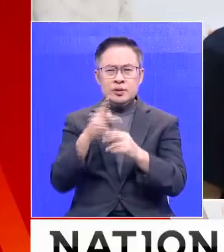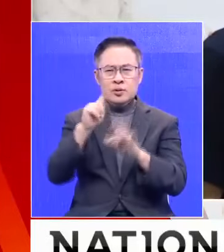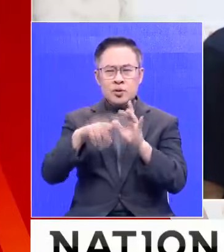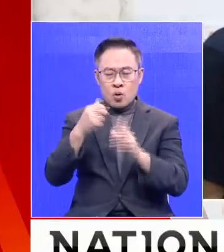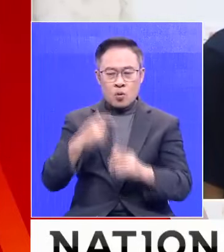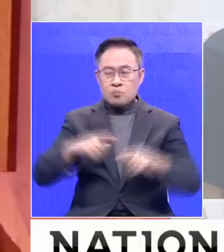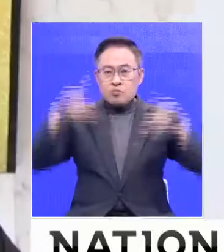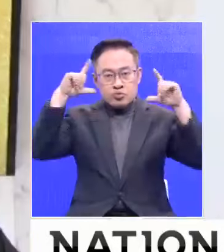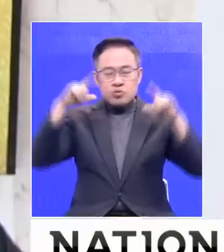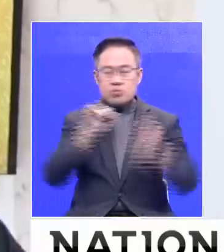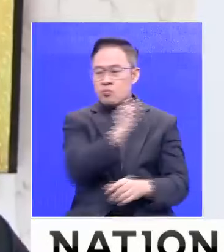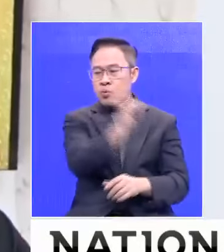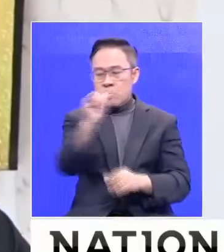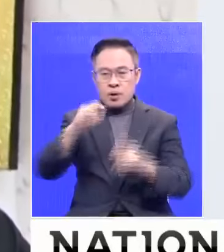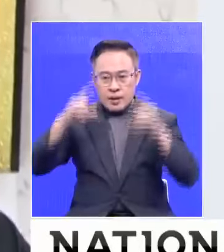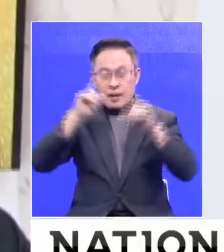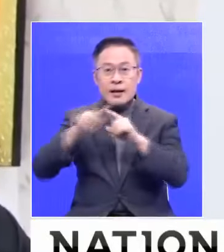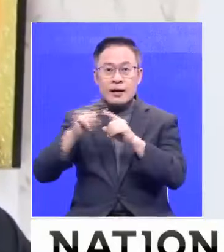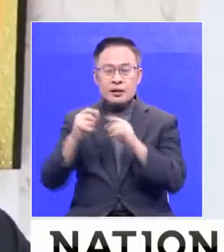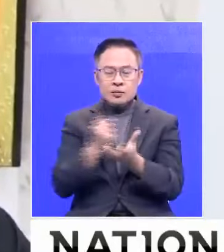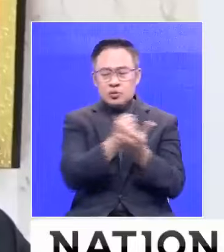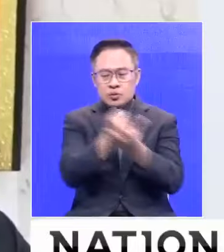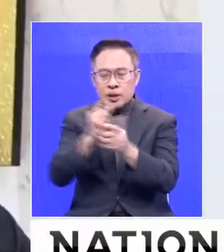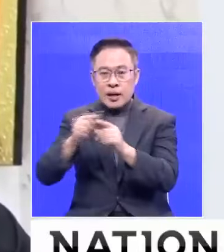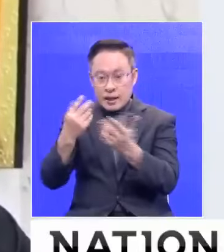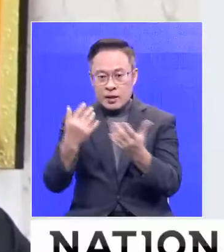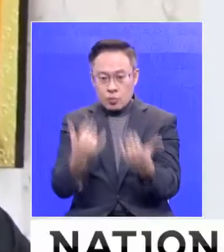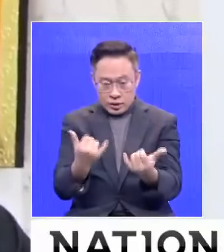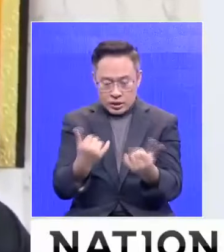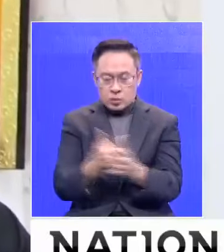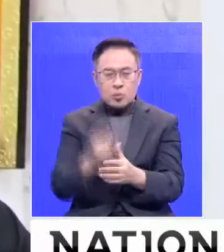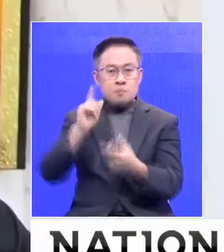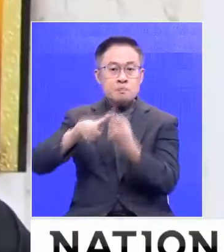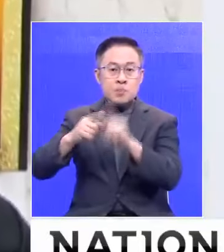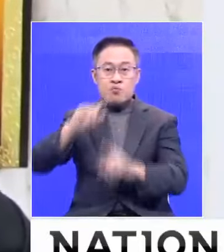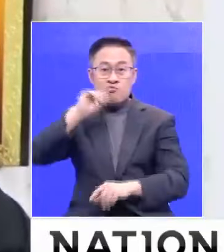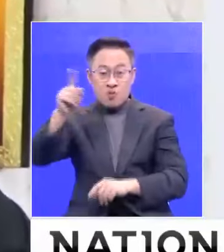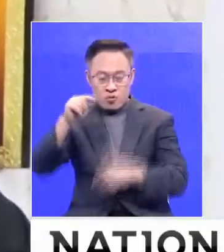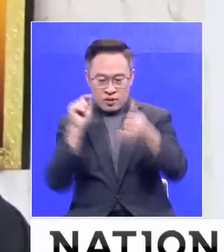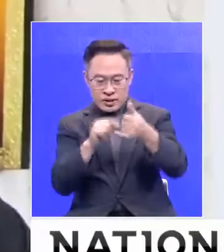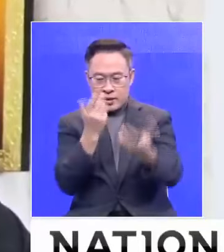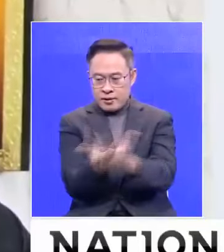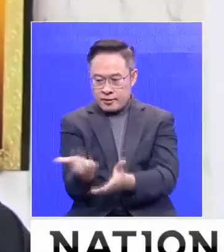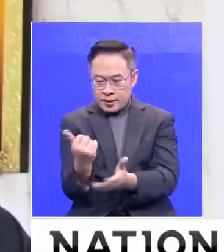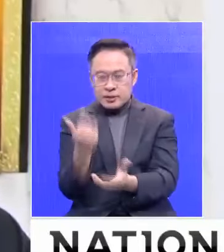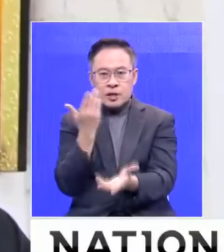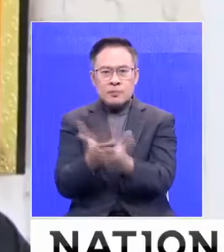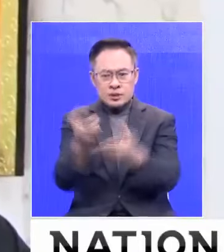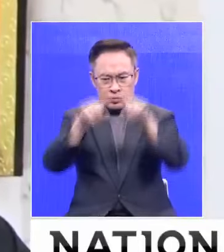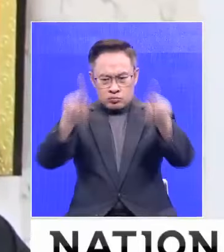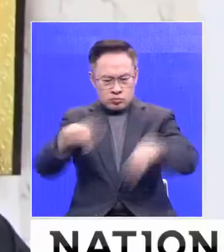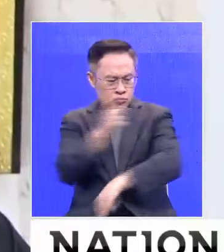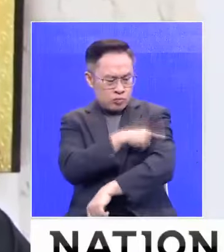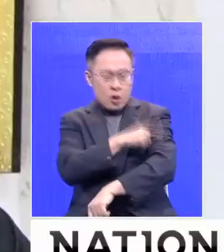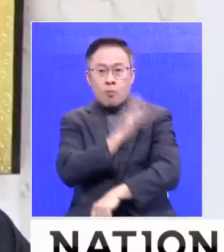ความแล้วเนี่ยนะครับทีนี้คุณต้นอ้อชลิดาเองก็มาให้สัมภาษณ์ในรายการ Morning Nation ก็บอกว่าคือมันไม่ได้